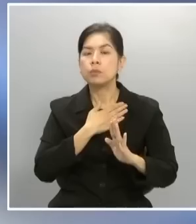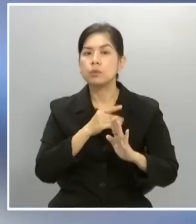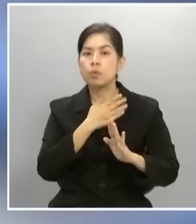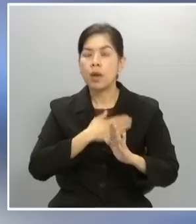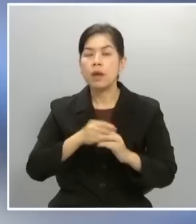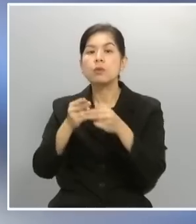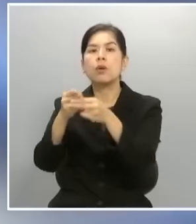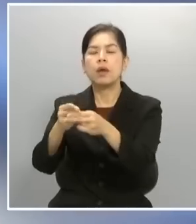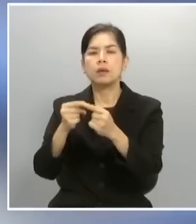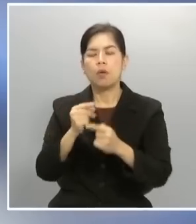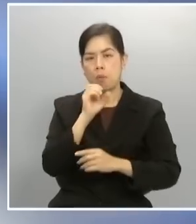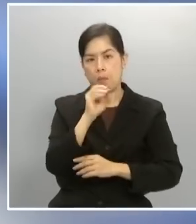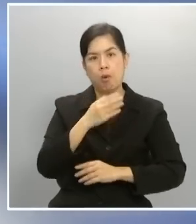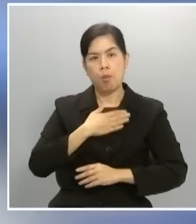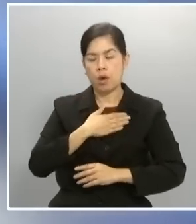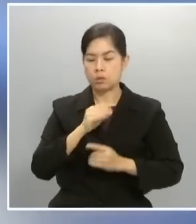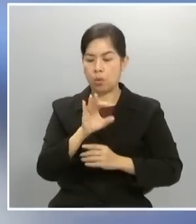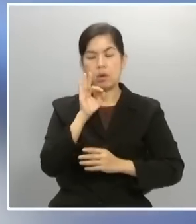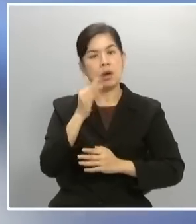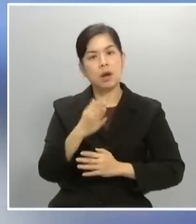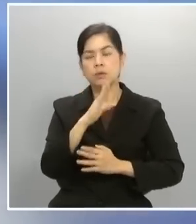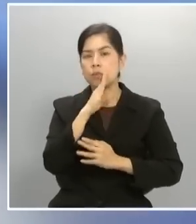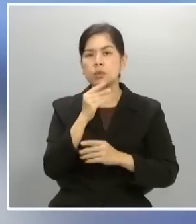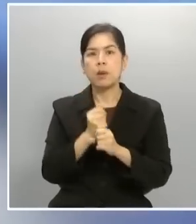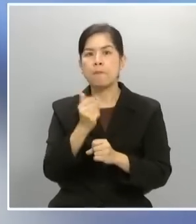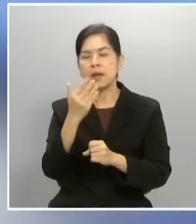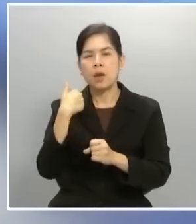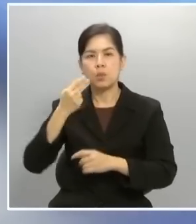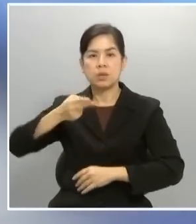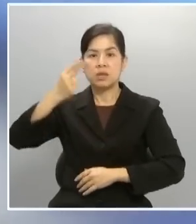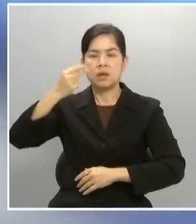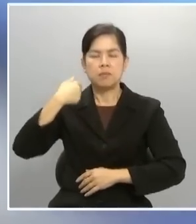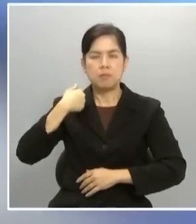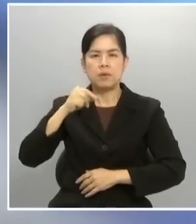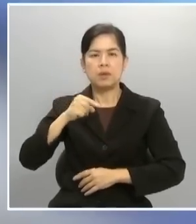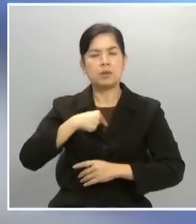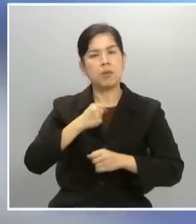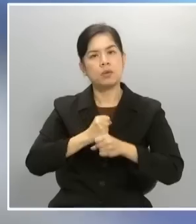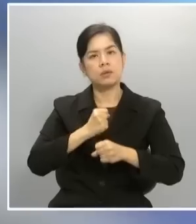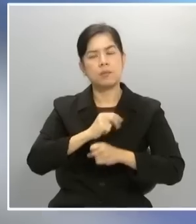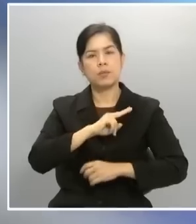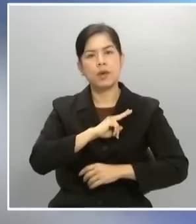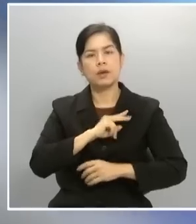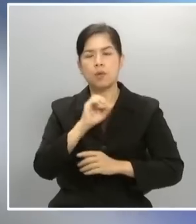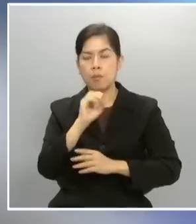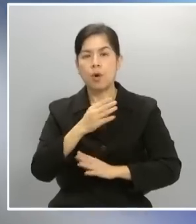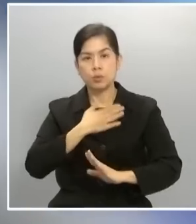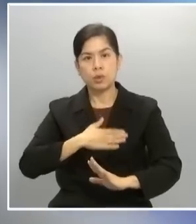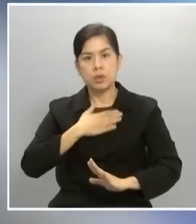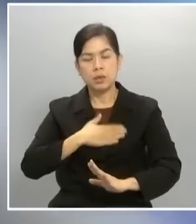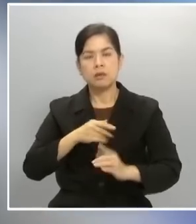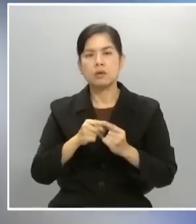กูเลือกแล้วพรุ่งนี้รู้กันคนไหนกูทำไม่ได้กูจะมันด้วยตัวกูเองดิวใจเย็นแล้วสายไป